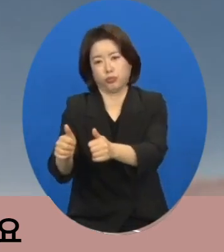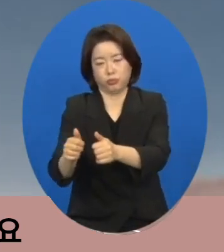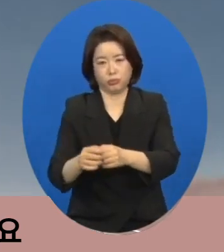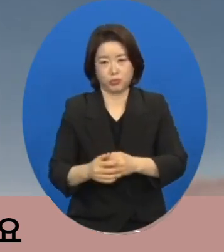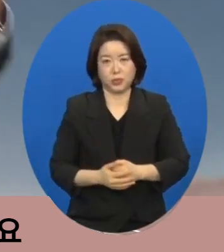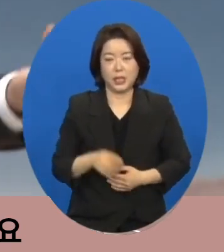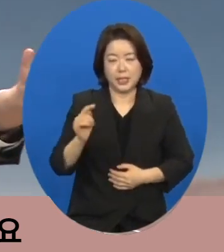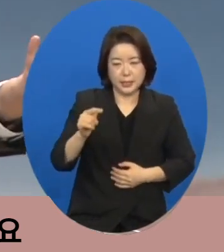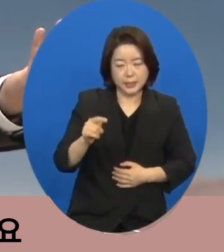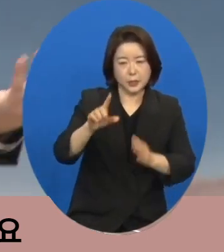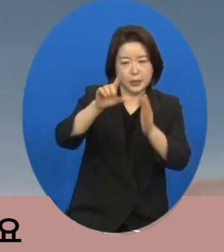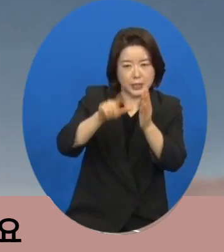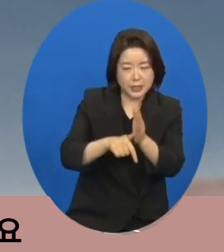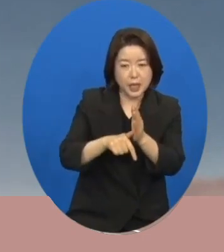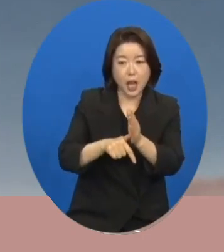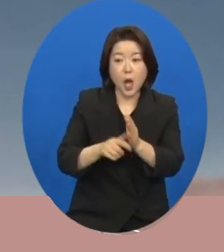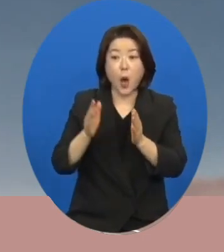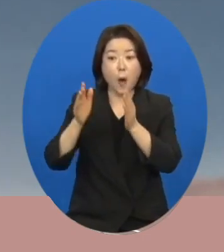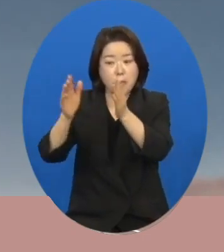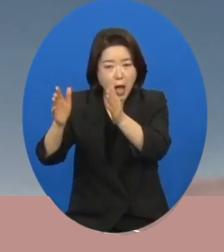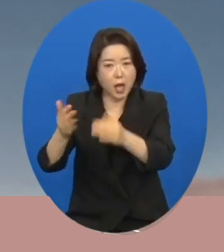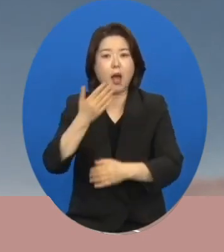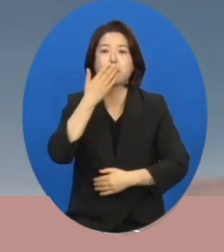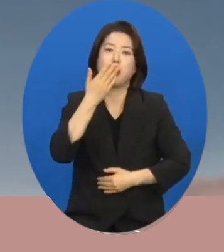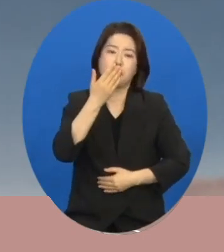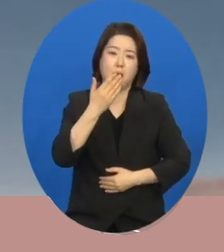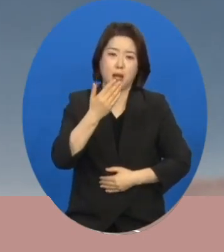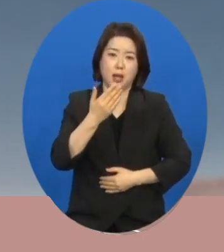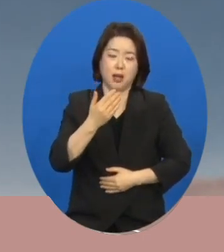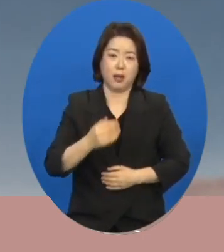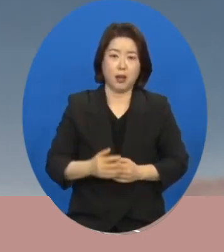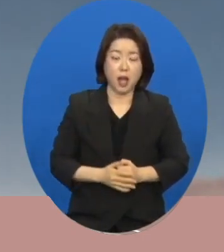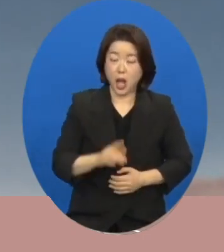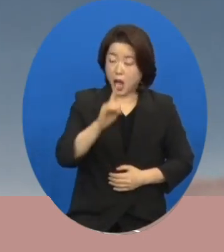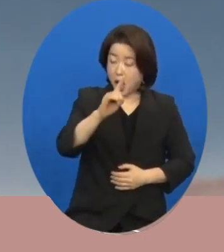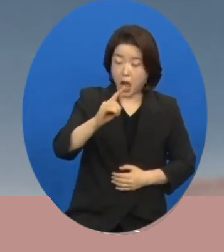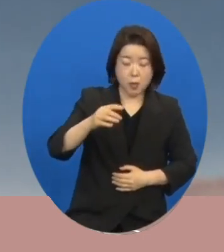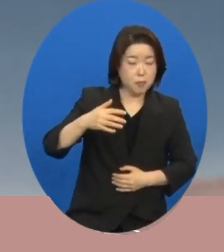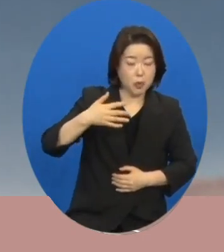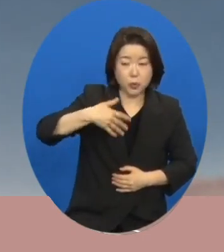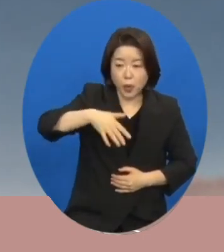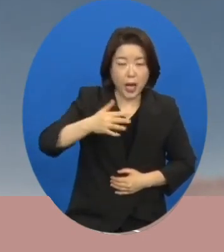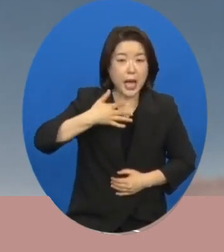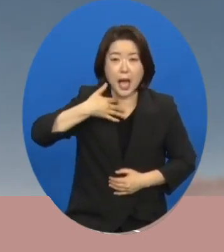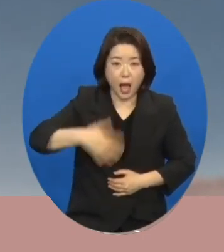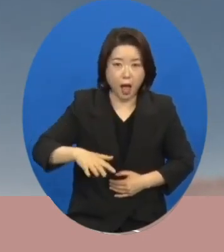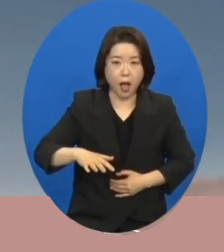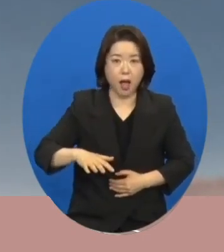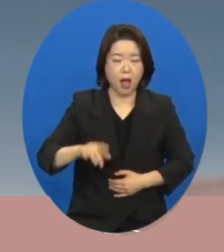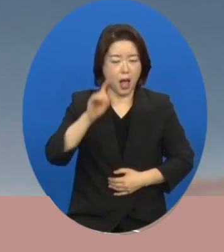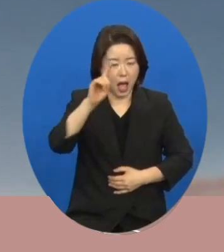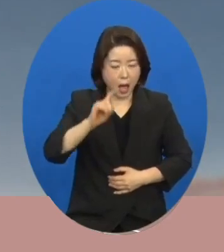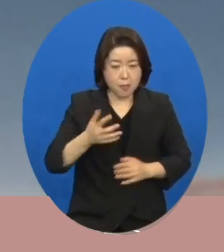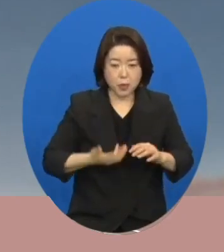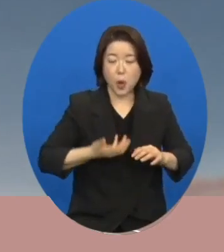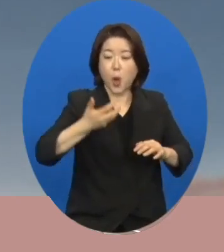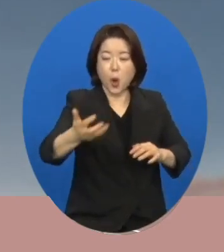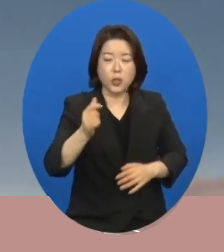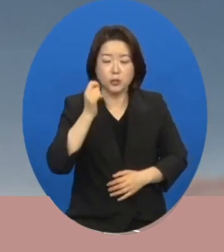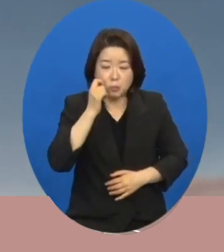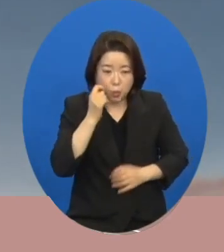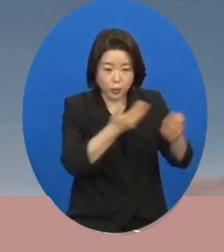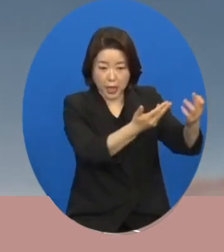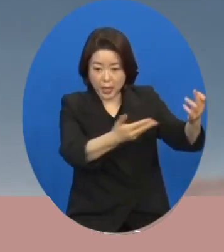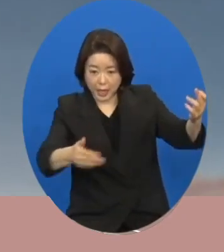그 길을 알게 된다는 거예요 한 번도 가보지 않은 길이라고 했어요 한 번도 가보자는 길 한 번도 건너보지 못한